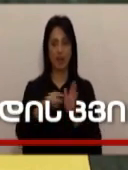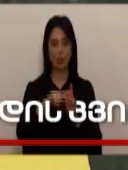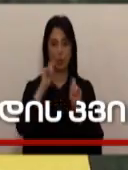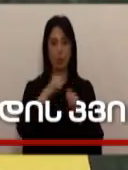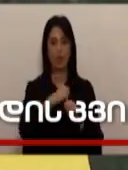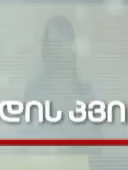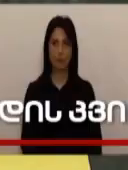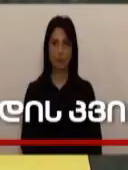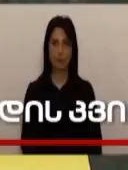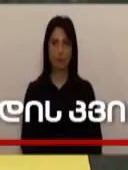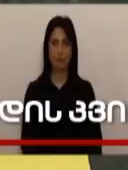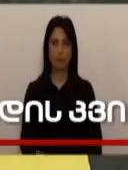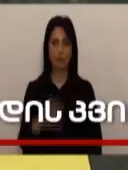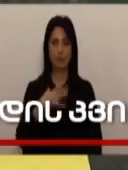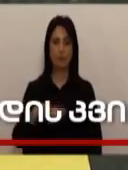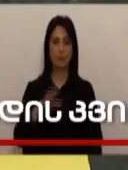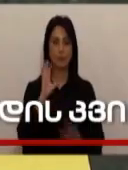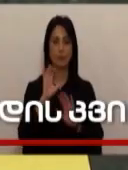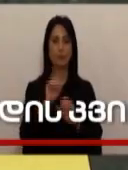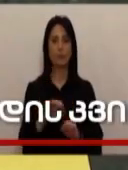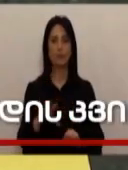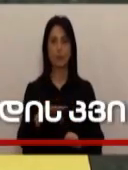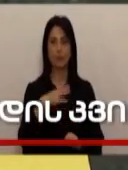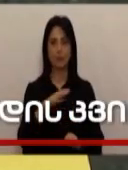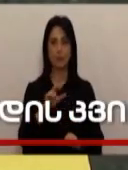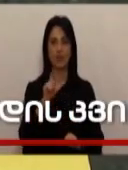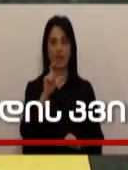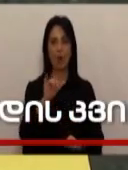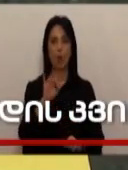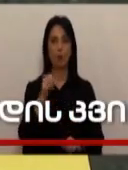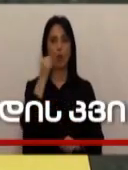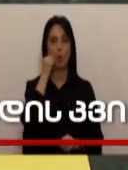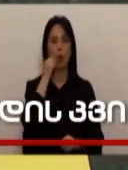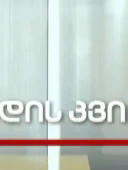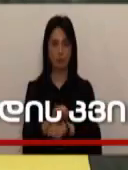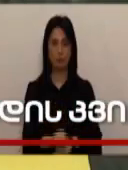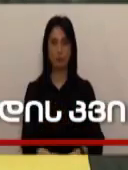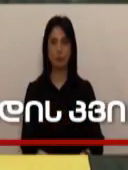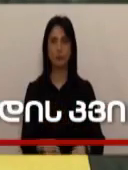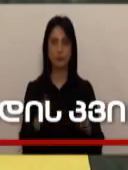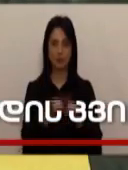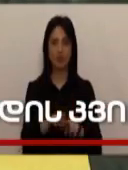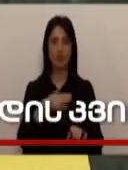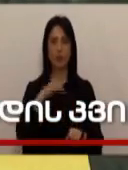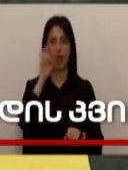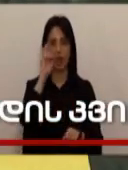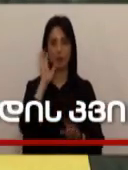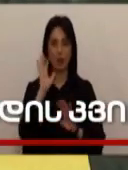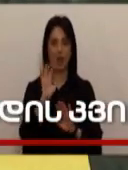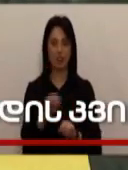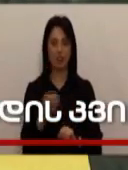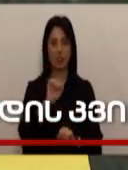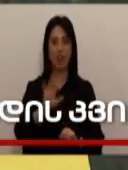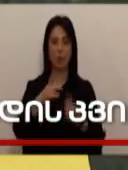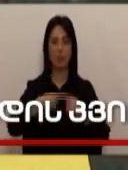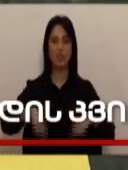ucrainis inabde rezolutsias. Sakartvelo mkhari dauchira eutos moskovits mekhanizmis amokmendebas. Aseve chvenma khelisuflem mkhari dauchira